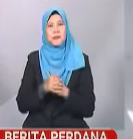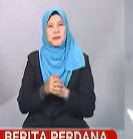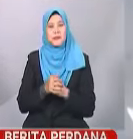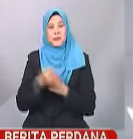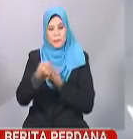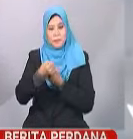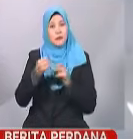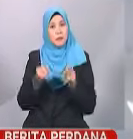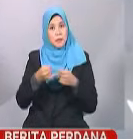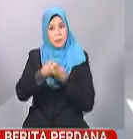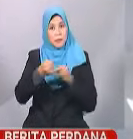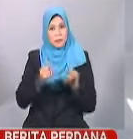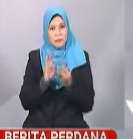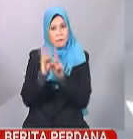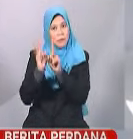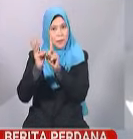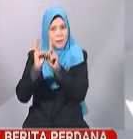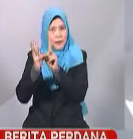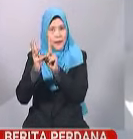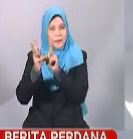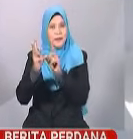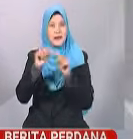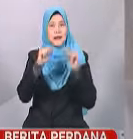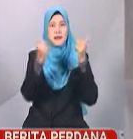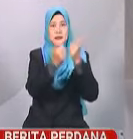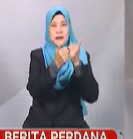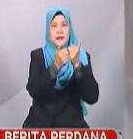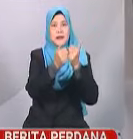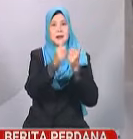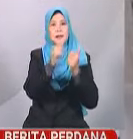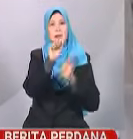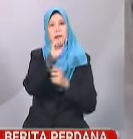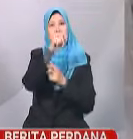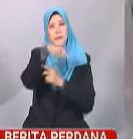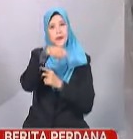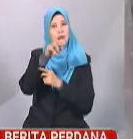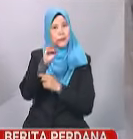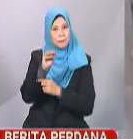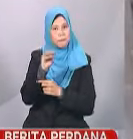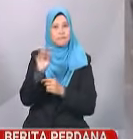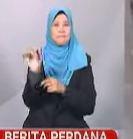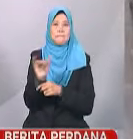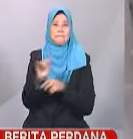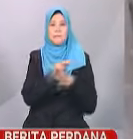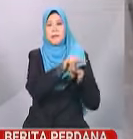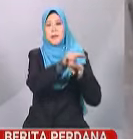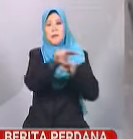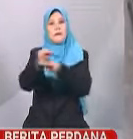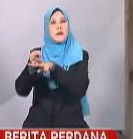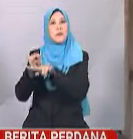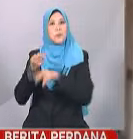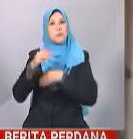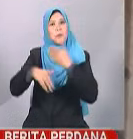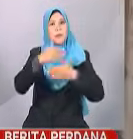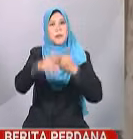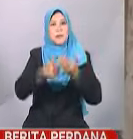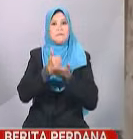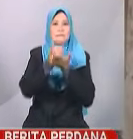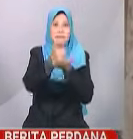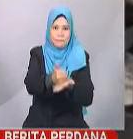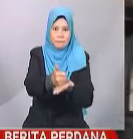Selain Jabatan Kebajikan Masyarakat JKM, Agensi Angkatan Pertahanan Awam APM turut memantau proses penyaluran bantuan